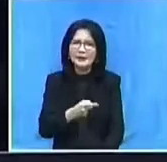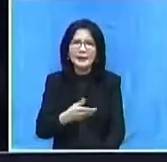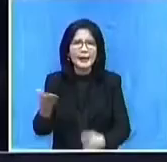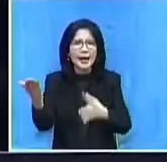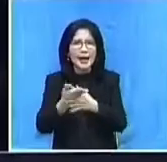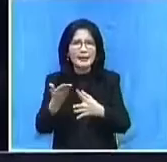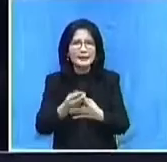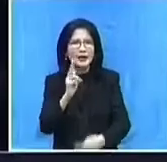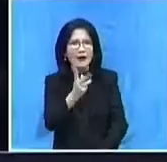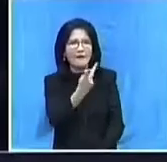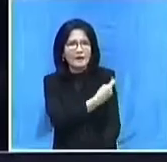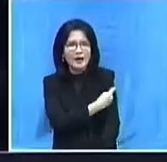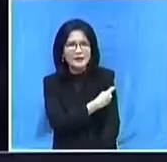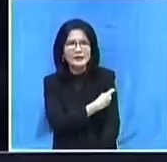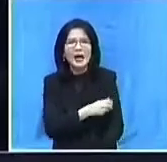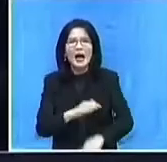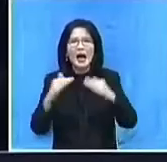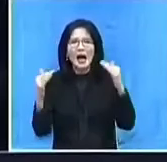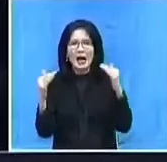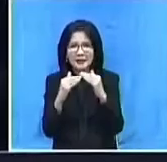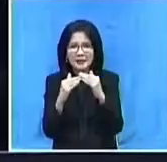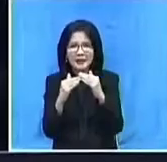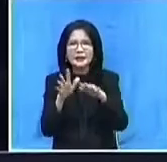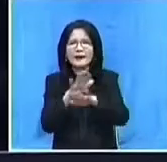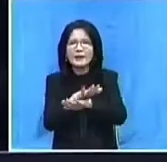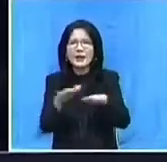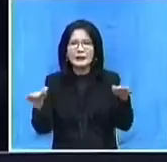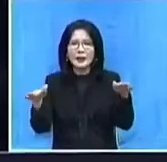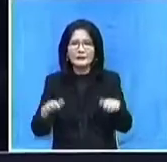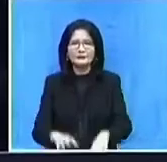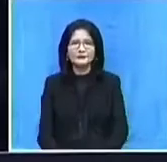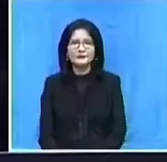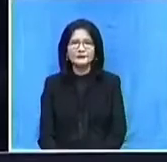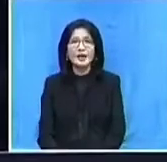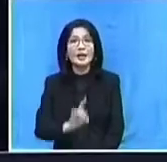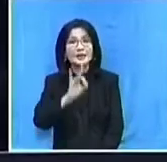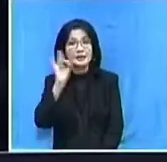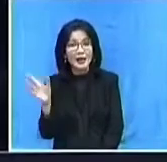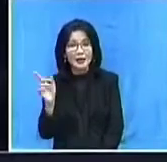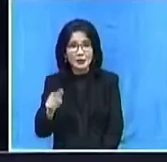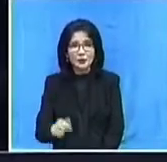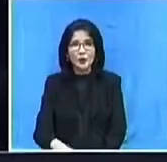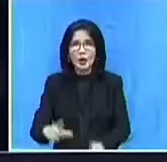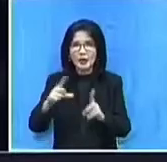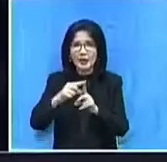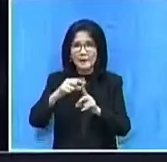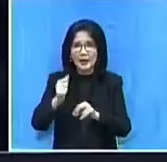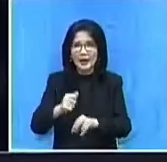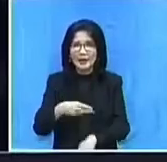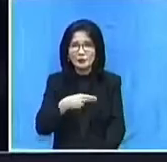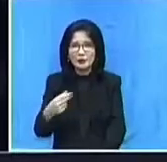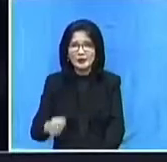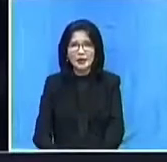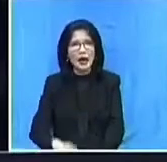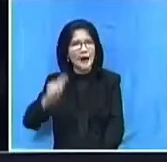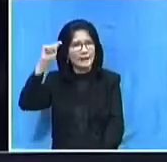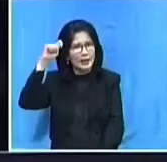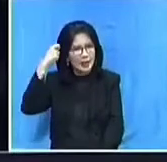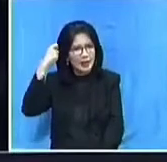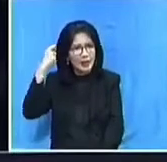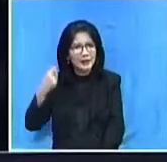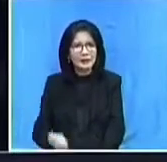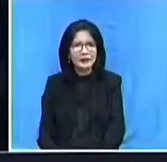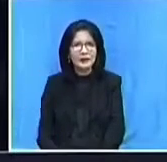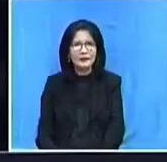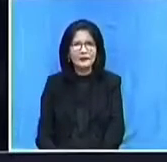akses vaksin yang berkeadilan dan merata Hai Selain itu DPR RI juga mengingatkan